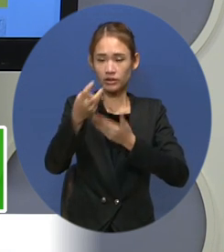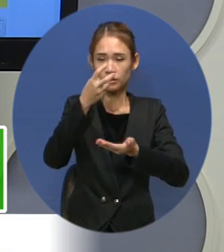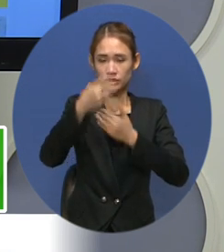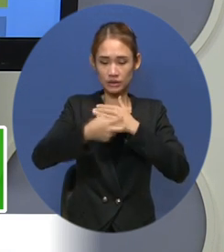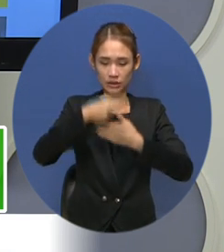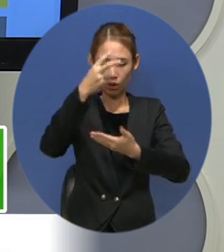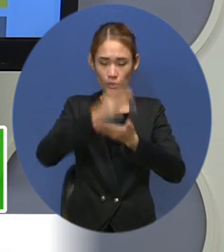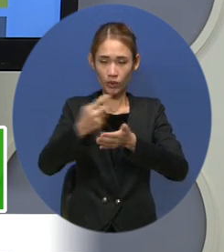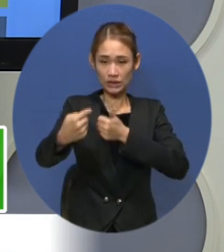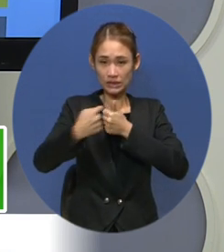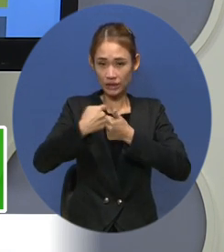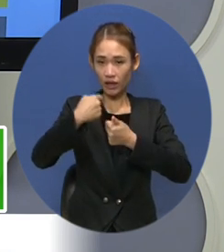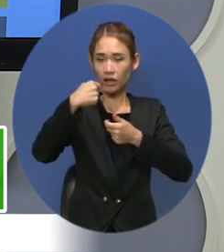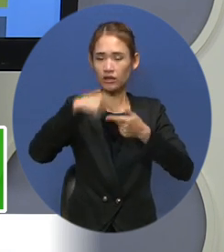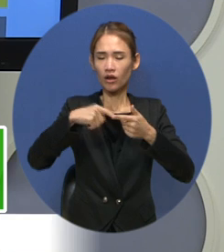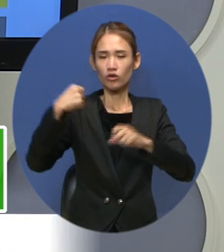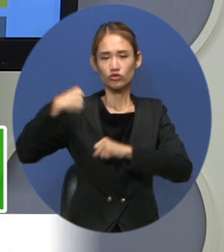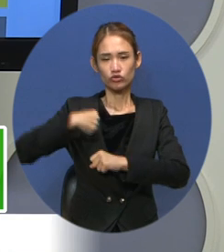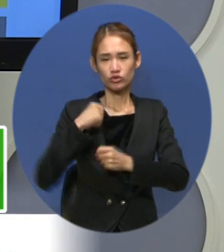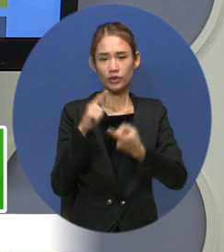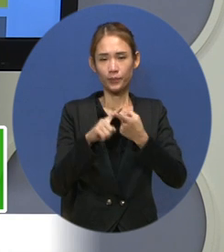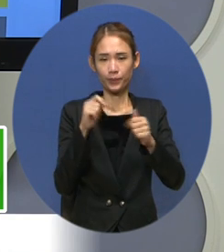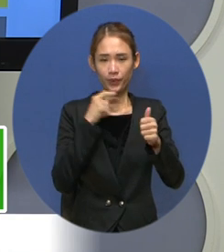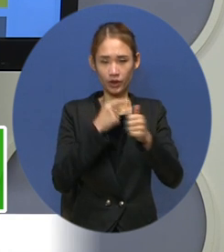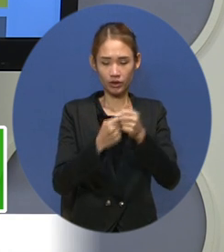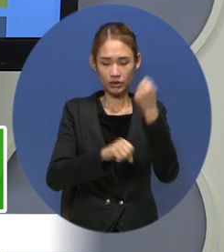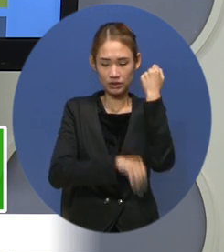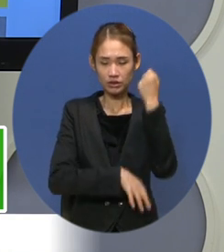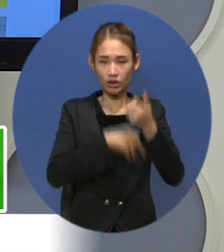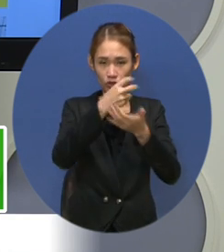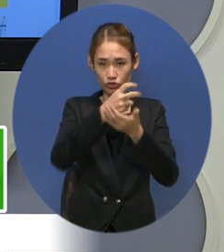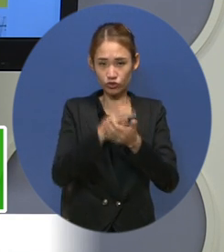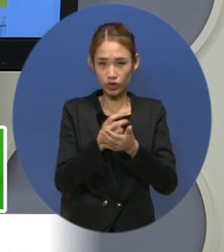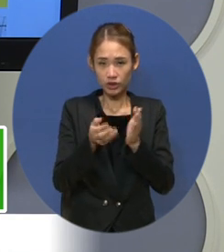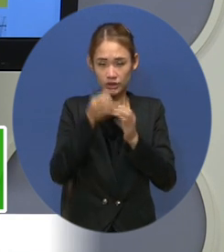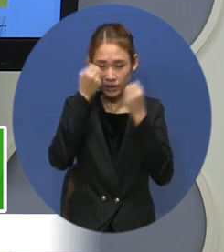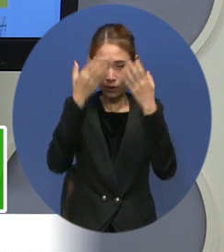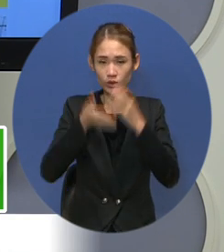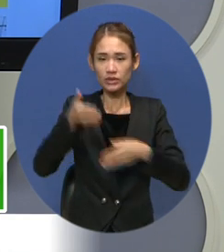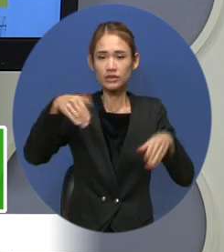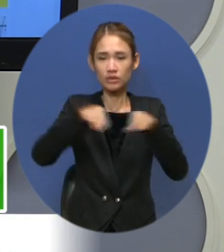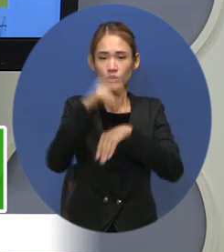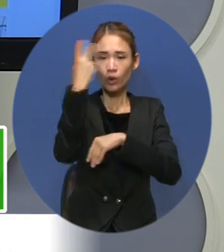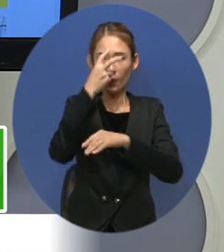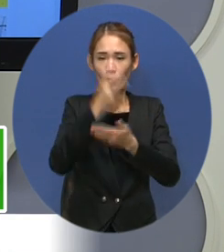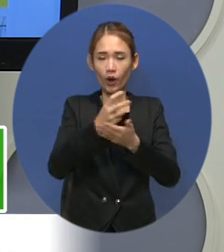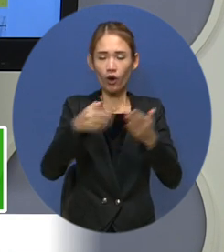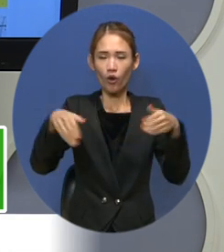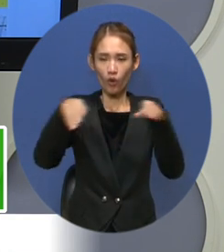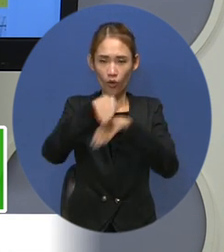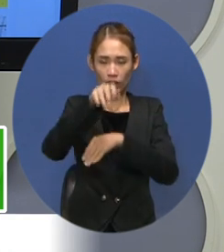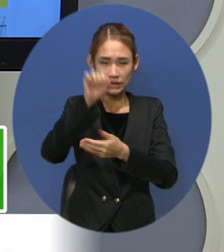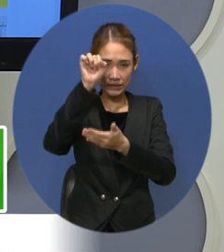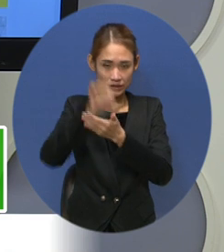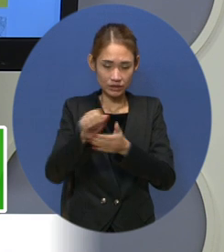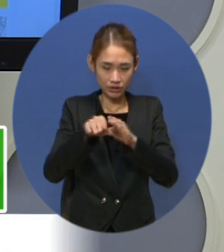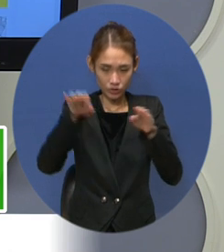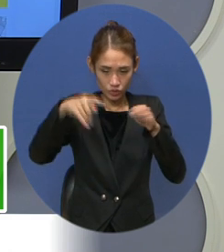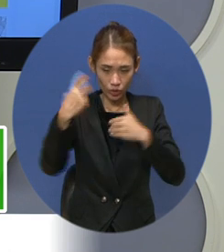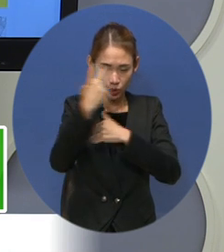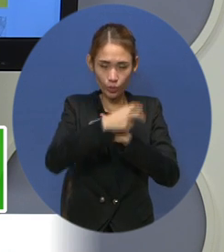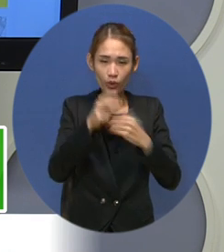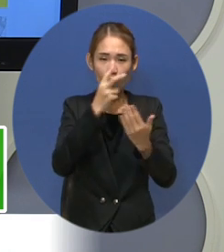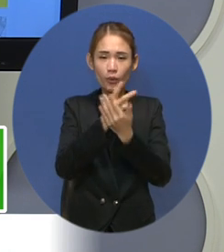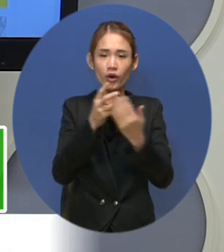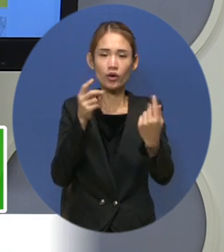시행규칙 에 인권 교육에 관한 근거 규정을 신설하고 요양병원 인증 기준 의 요양 병원 종사자 대상